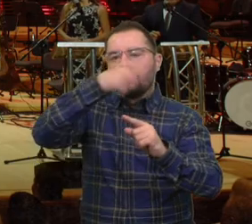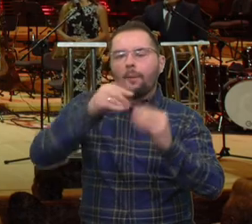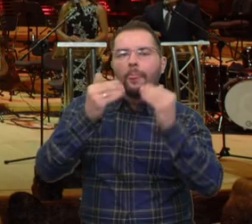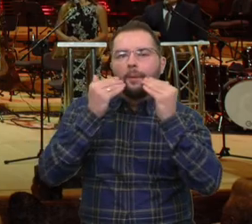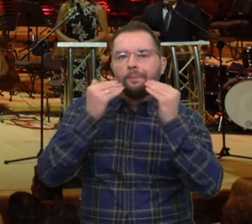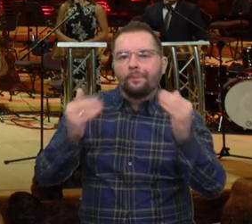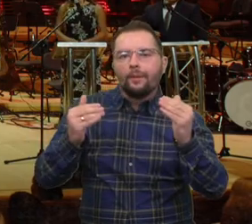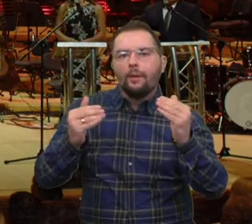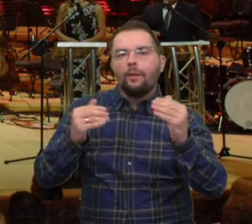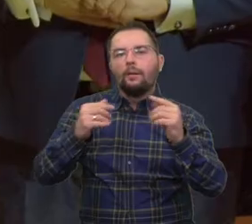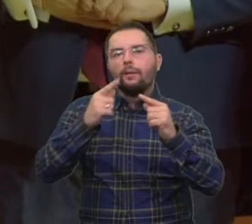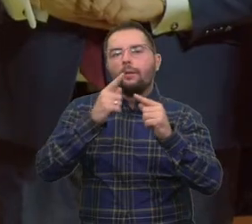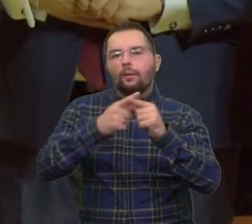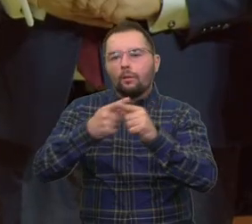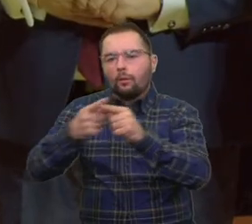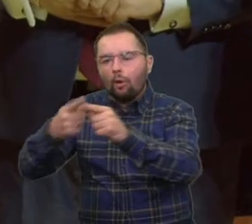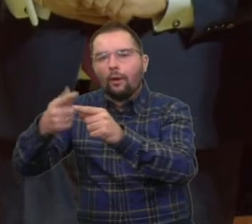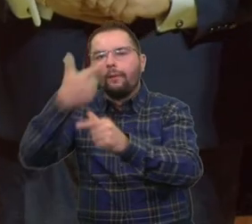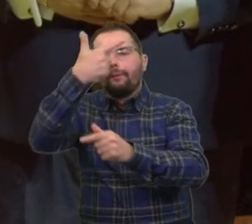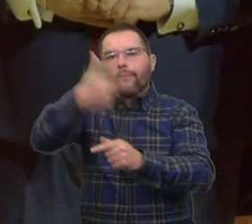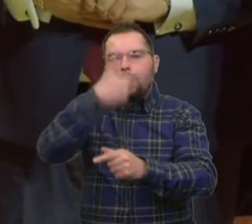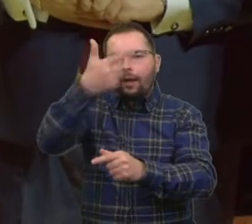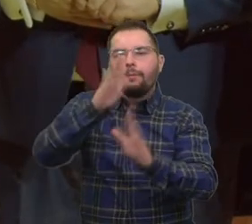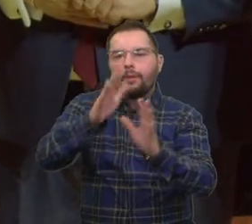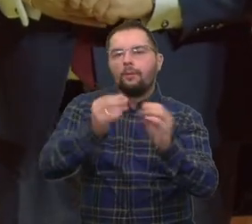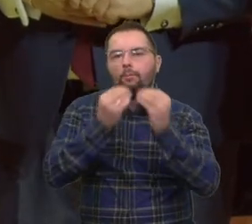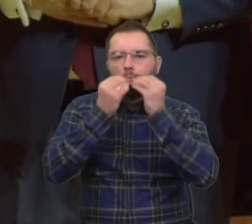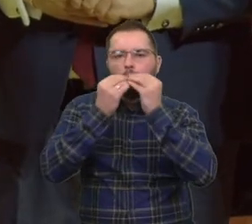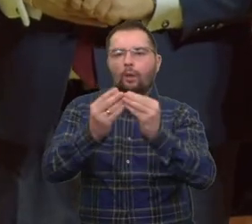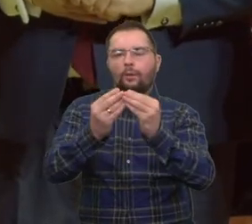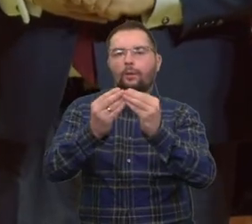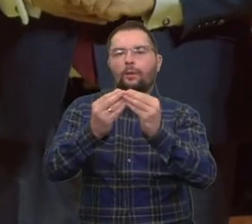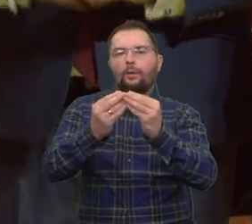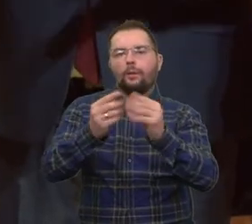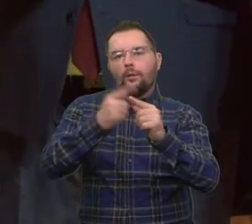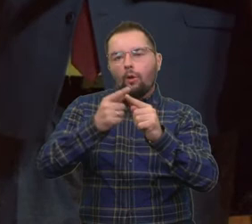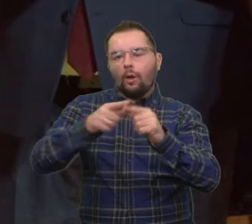temu poczekamy 2 lata i już będzie super.